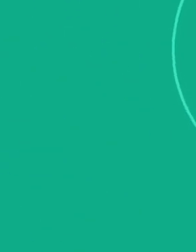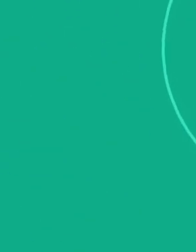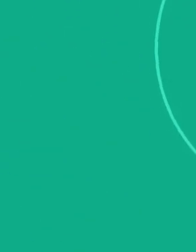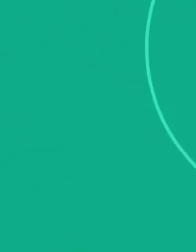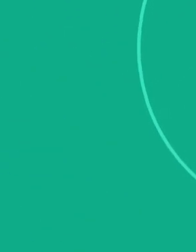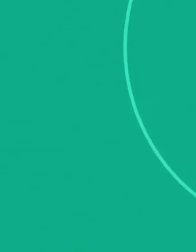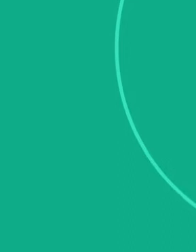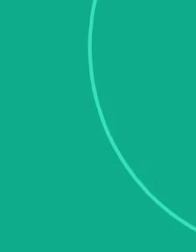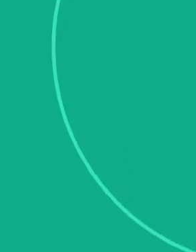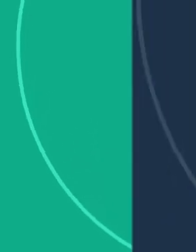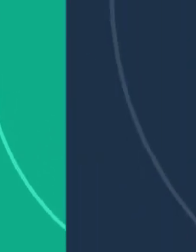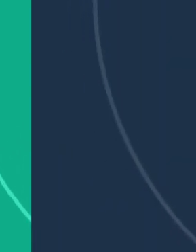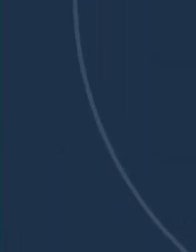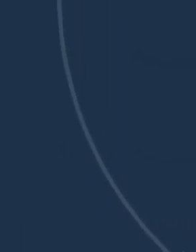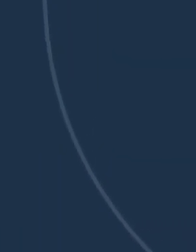Музика